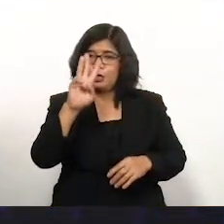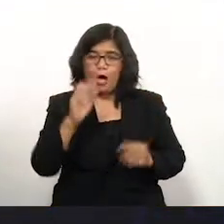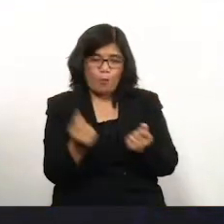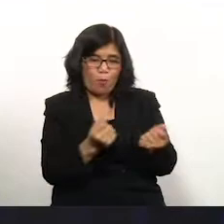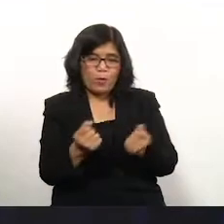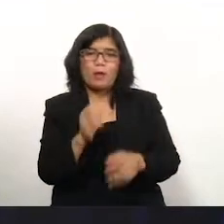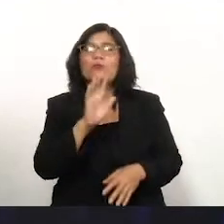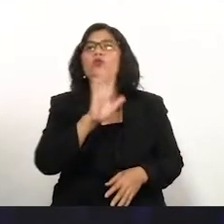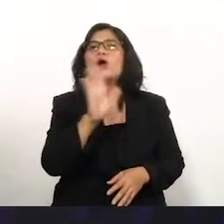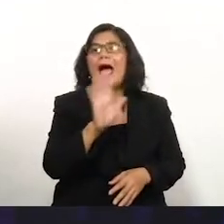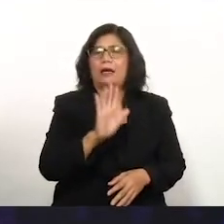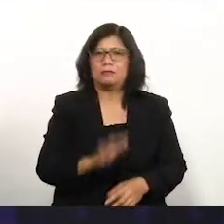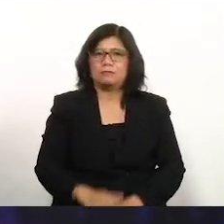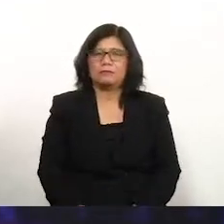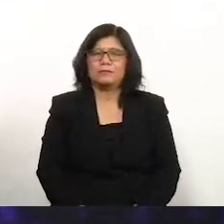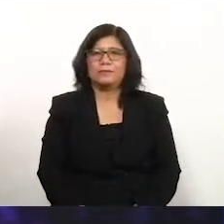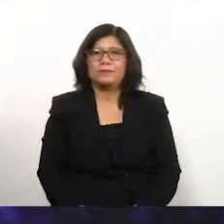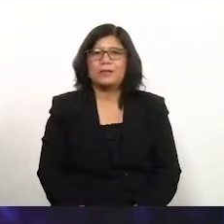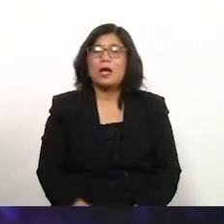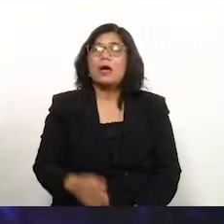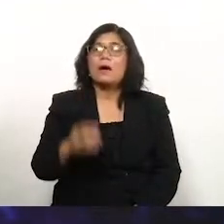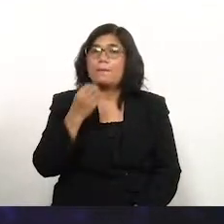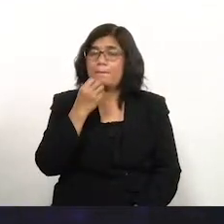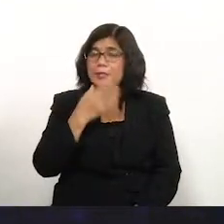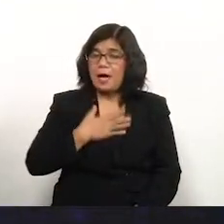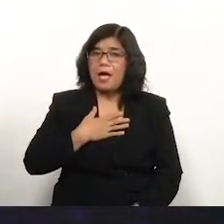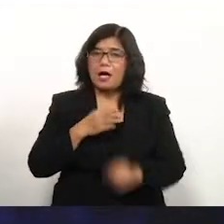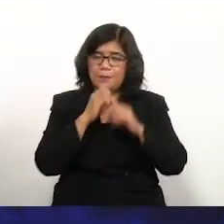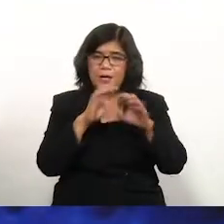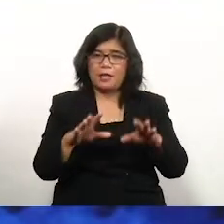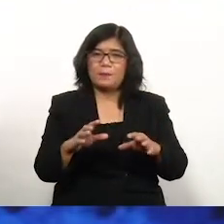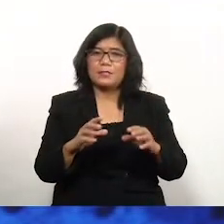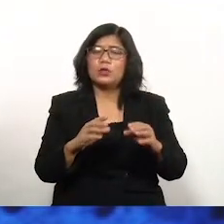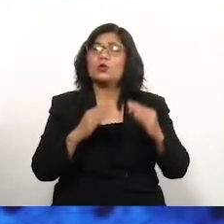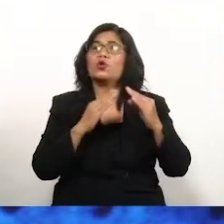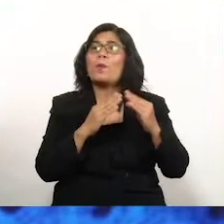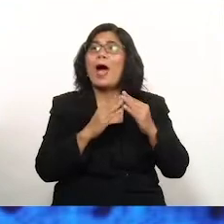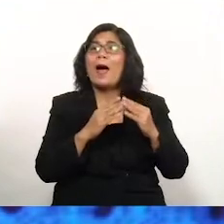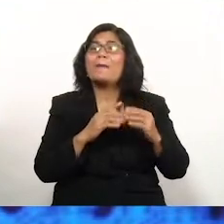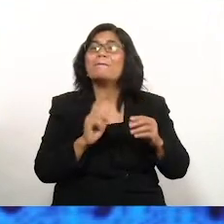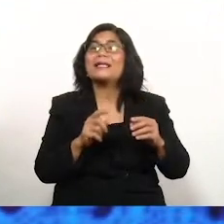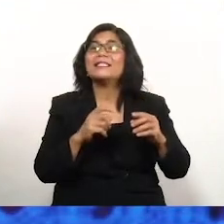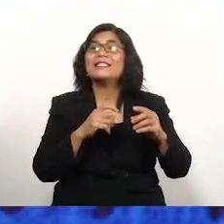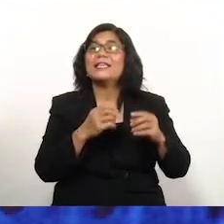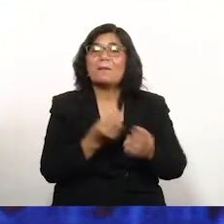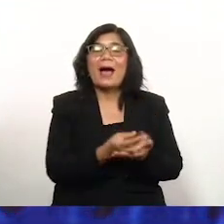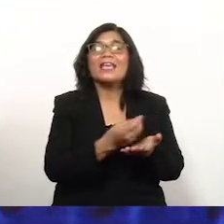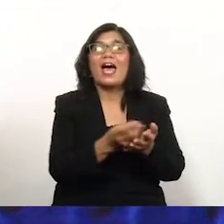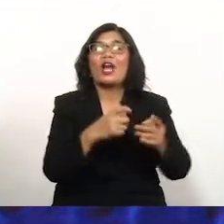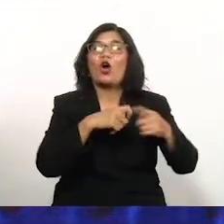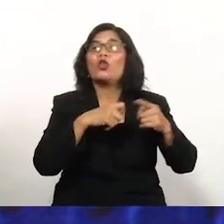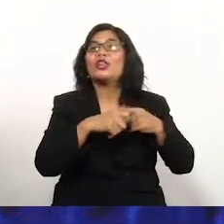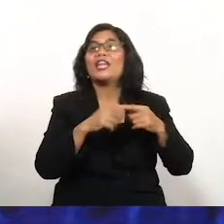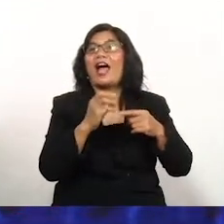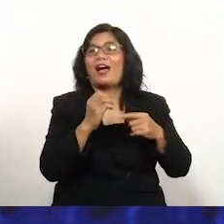Hai saya bisa bilang saya diberkahi Hai meskipun rumah second track halo halo saya